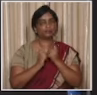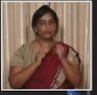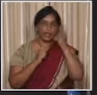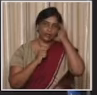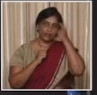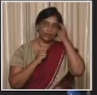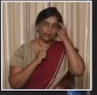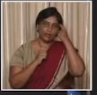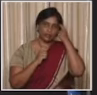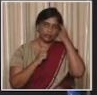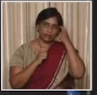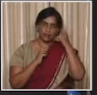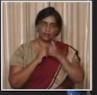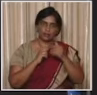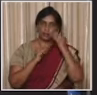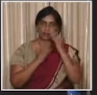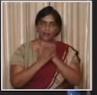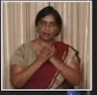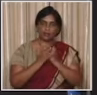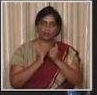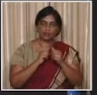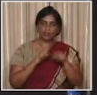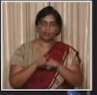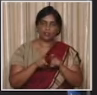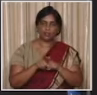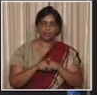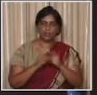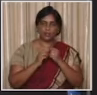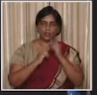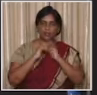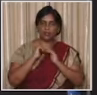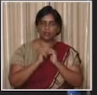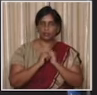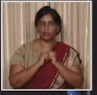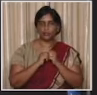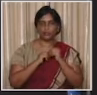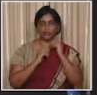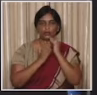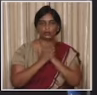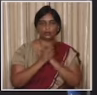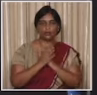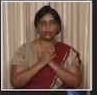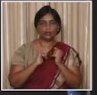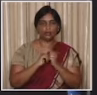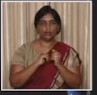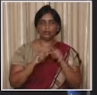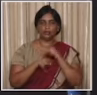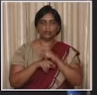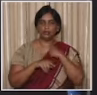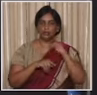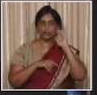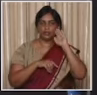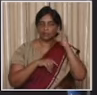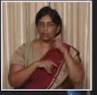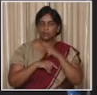රාශියක් අතිගරු ජනාධිපතිතුමා සෞඛ්‍ය අමාත්‍යාංශයට ලබා දීලා තියෙනවා. විශේෂයෙන්ම